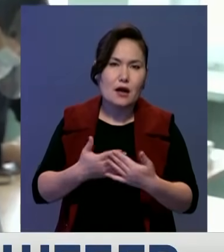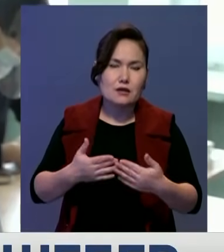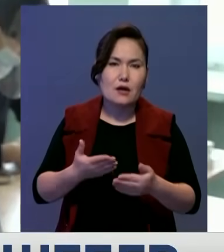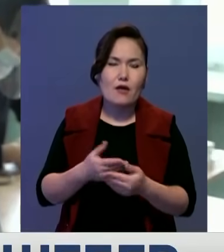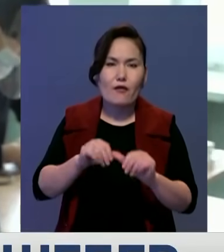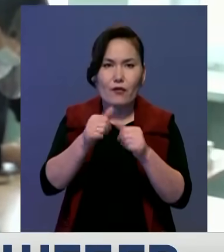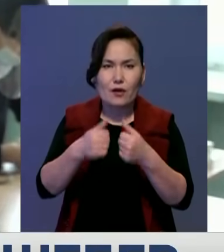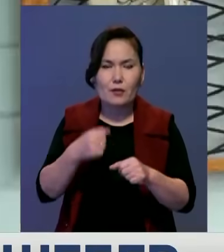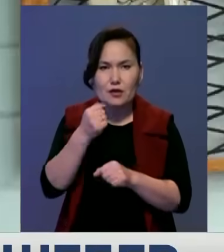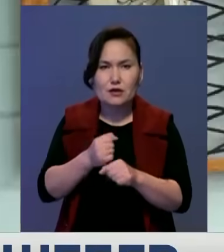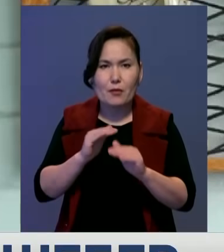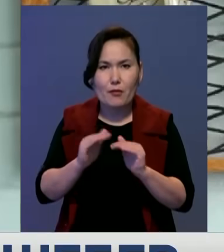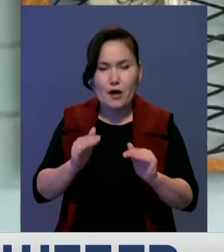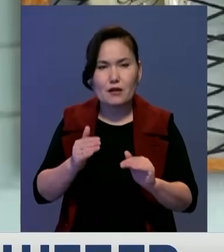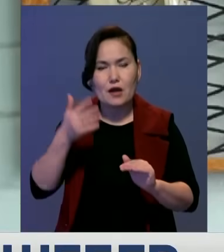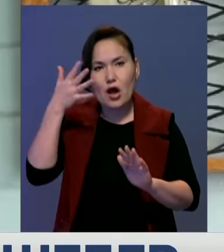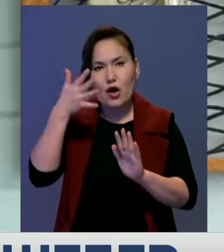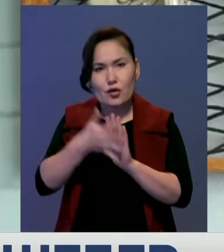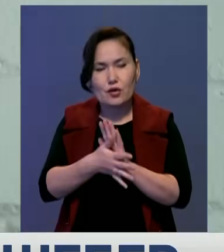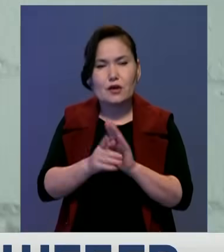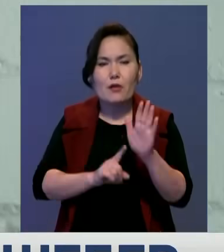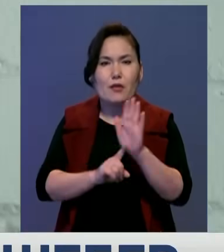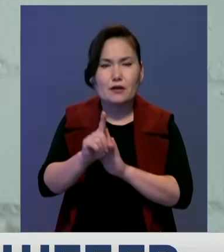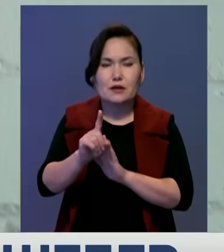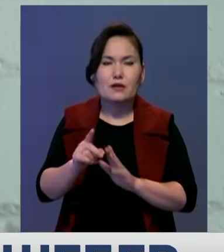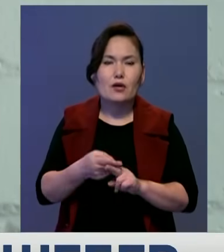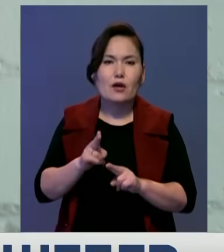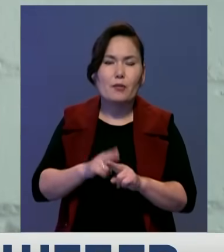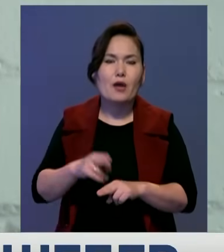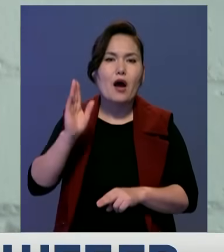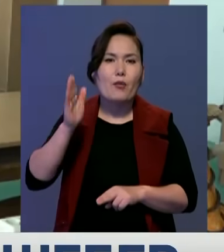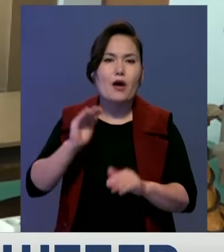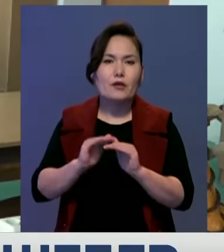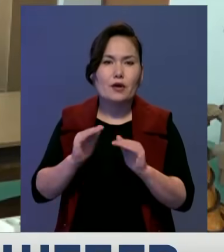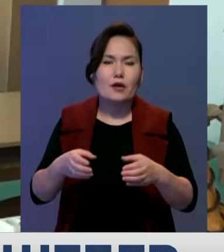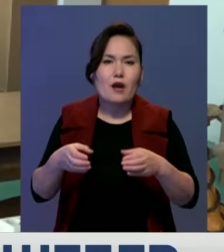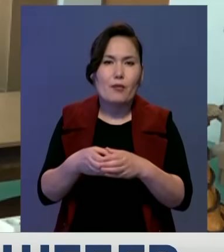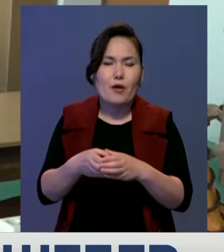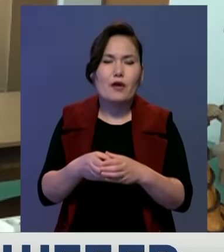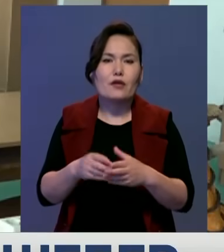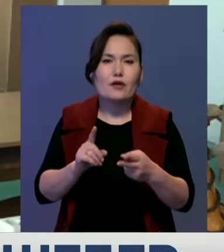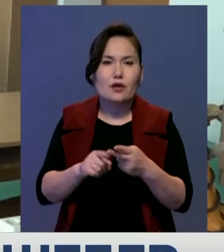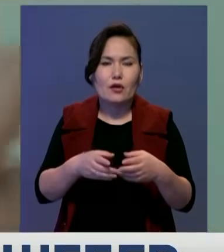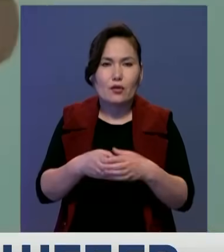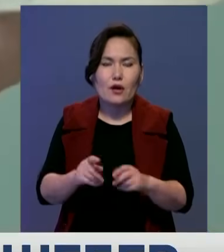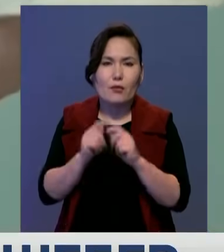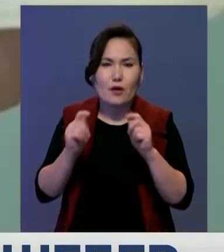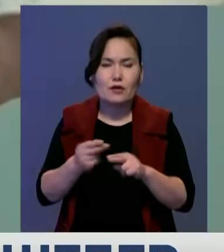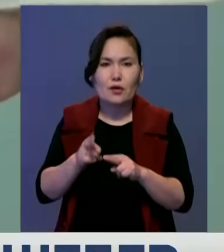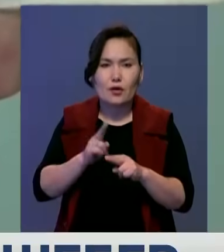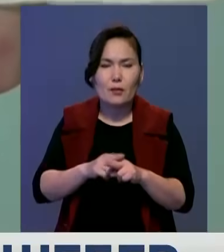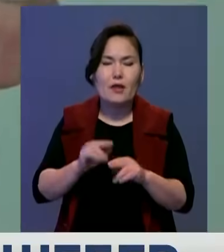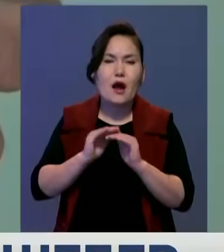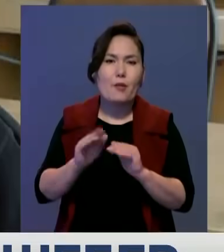ақырын-ақырын үйренді ол балалар. Қайнарбек Ерназарұлының ендігі мақсаты үйірмелер желісін барынша кеңейту. Қолдаушылар табылса, әріптестеріне